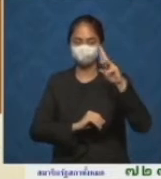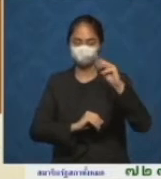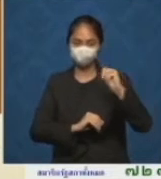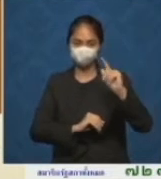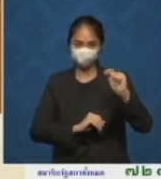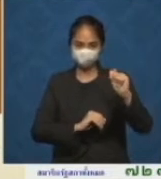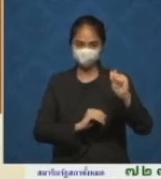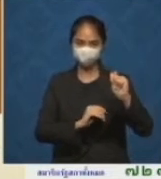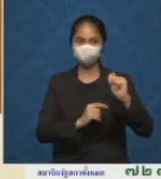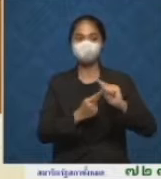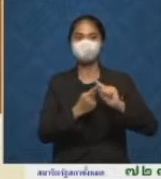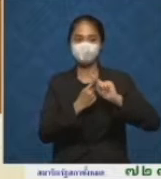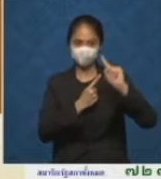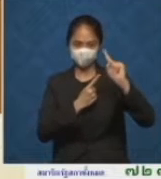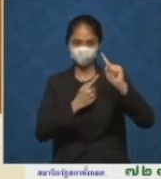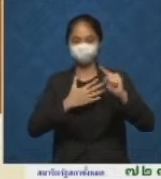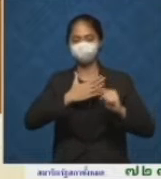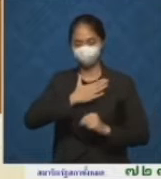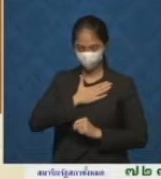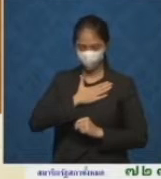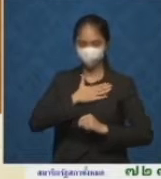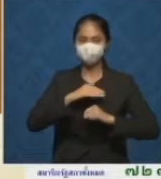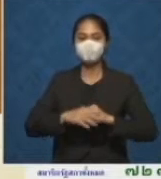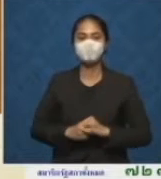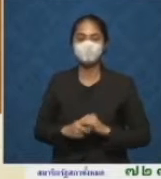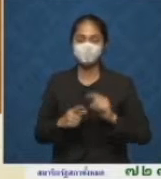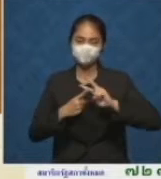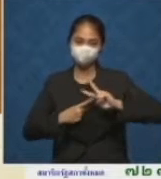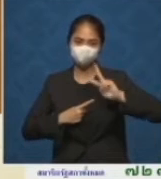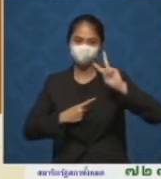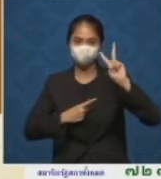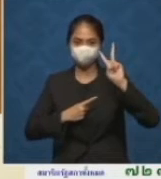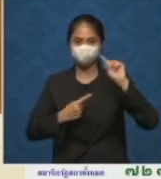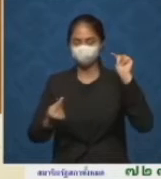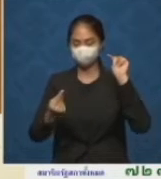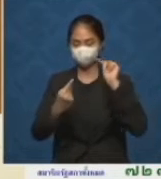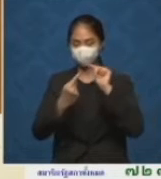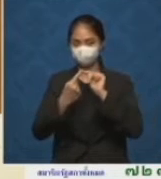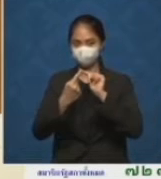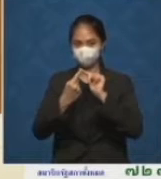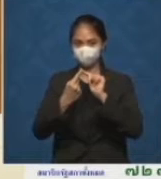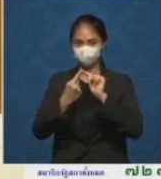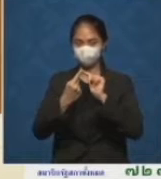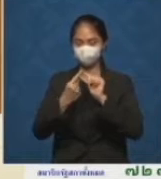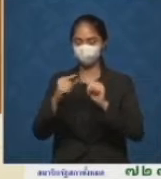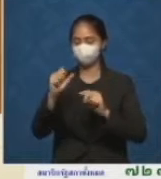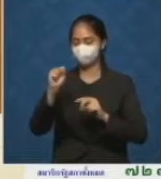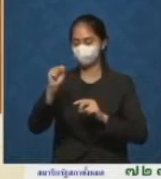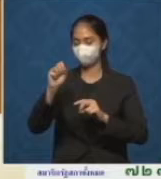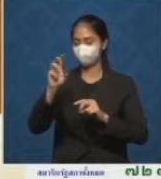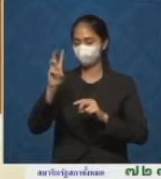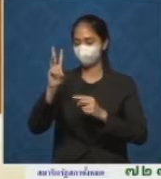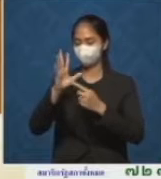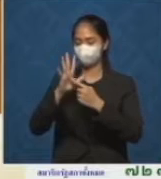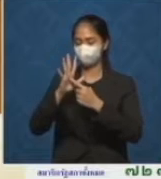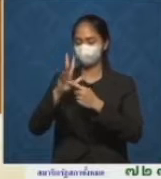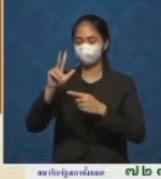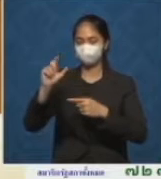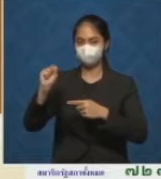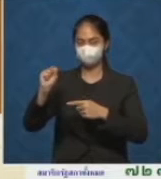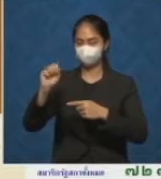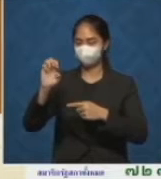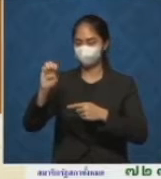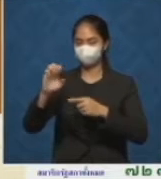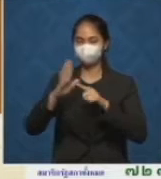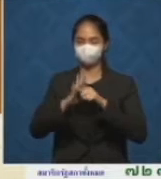1นางกนกวรรณวิลาวัลย์2นายสวัสดิ์ผู้ทอง3นางสาว